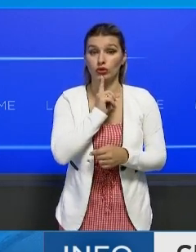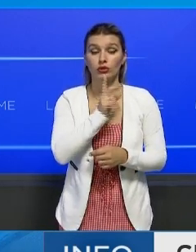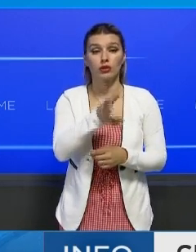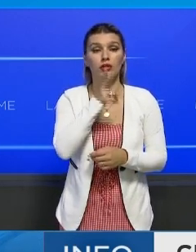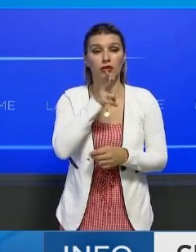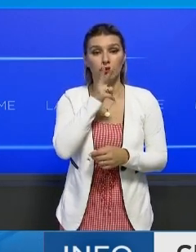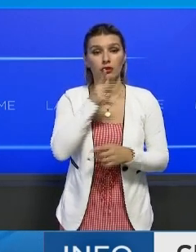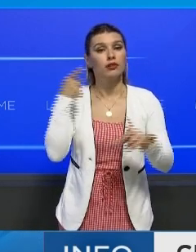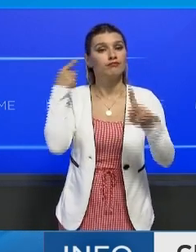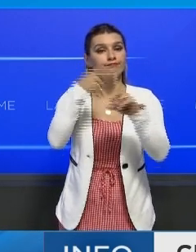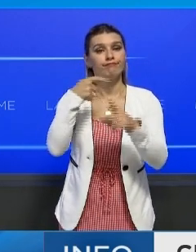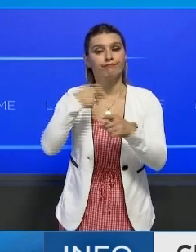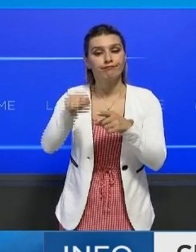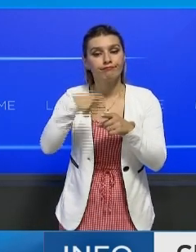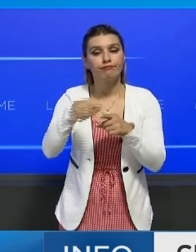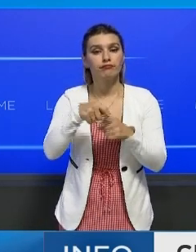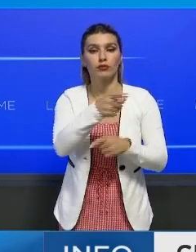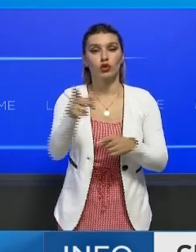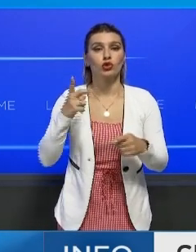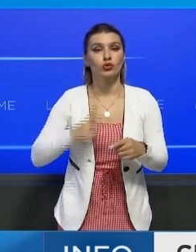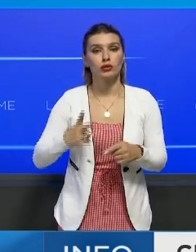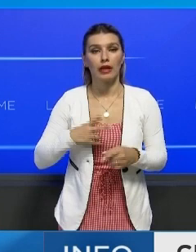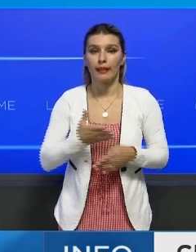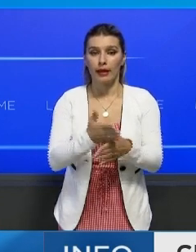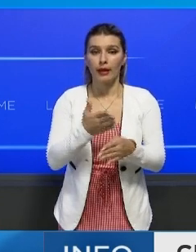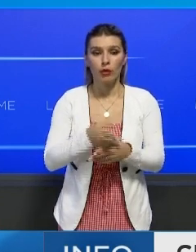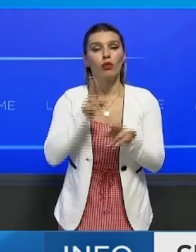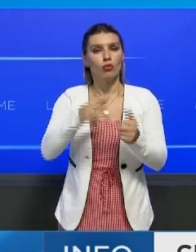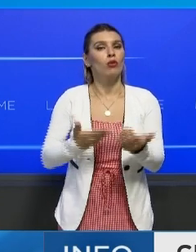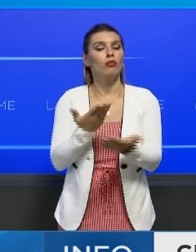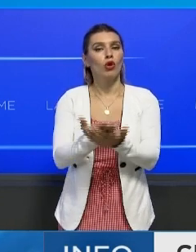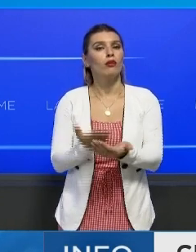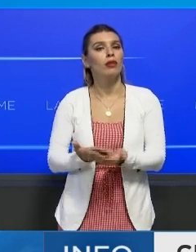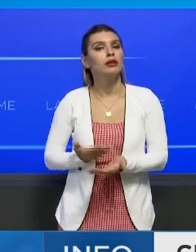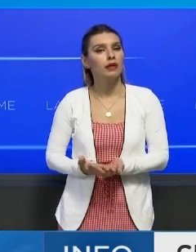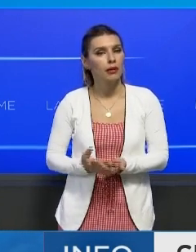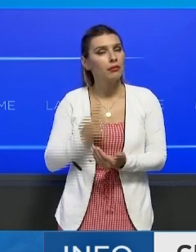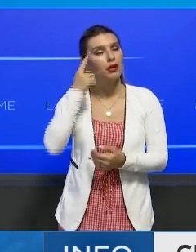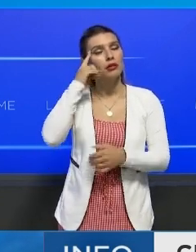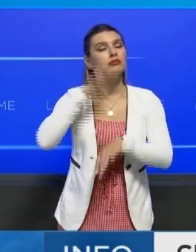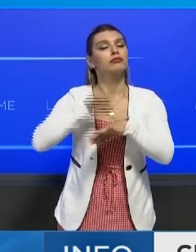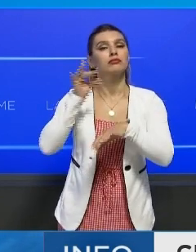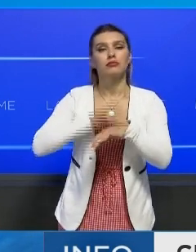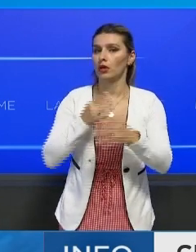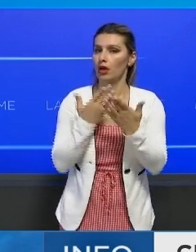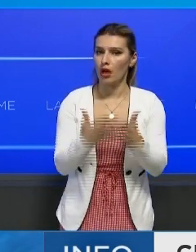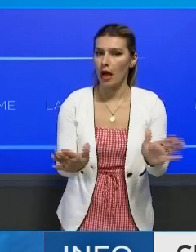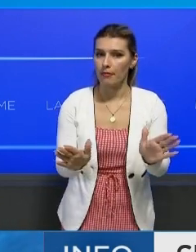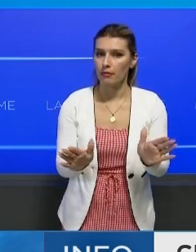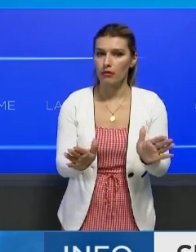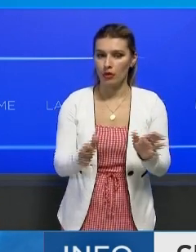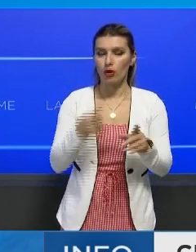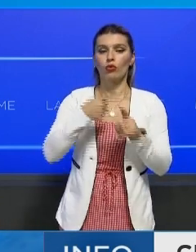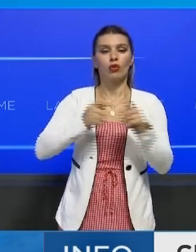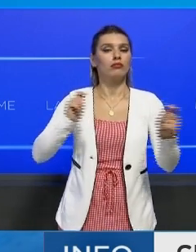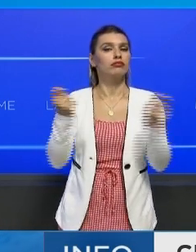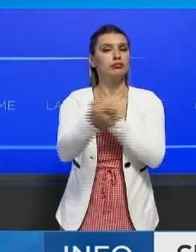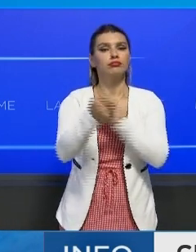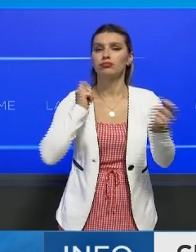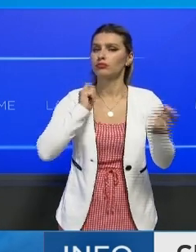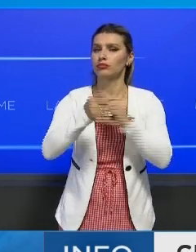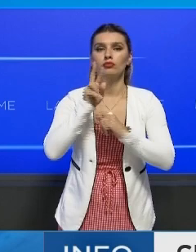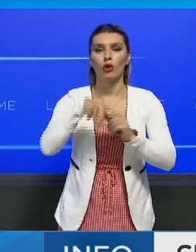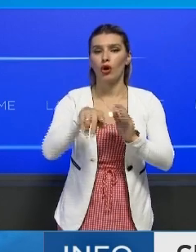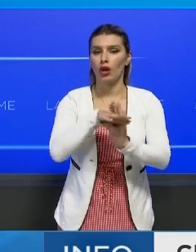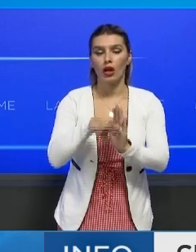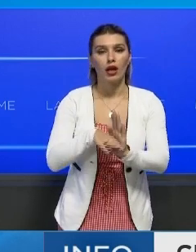kanë qëllimin që të ndihmojnë qytetarit, mund t'japin propozime, mund t'japin ide, mund të ndryshojnë në masë të madhe të